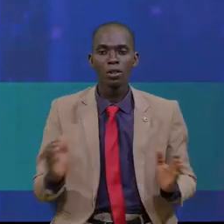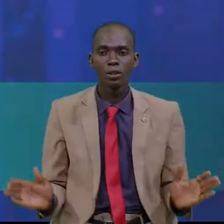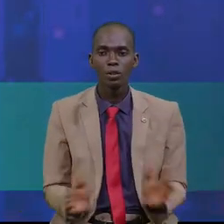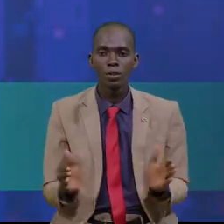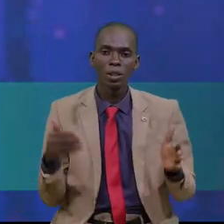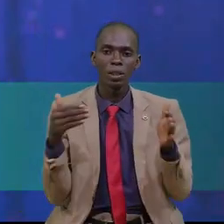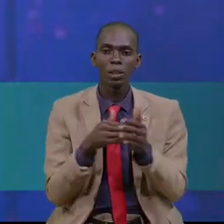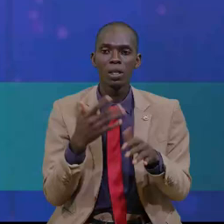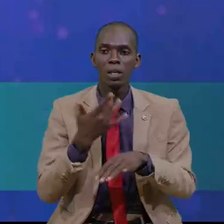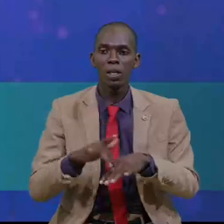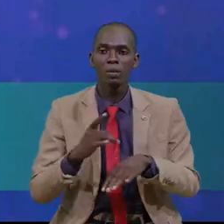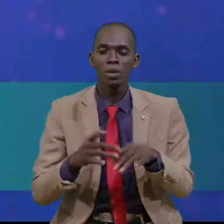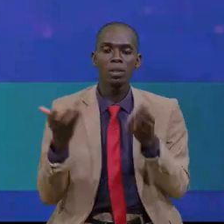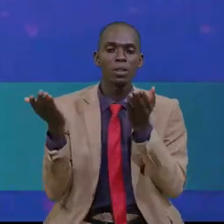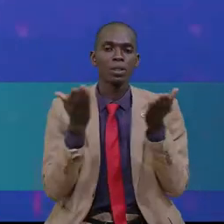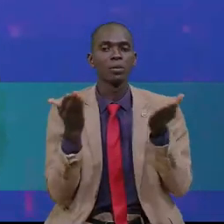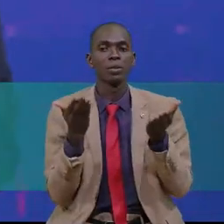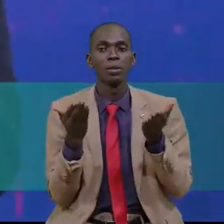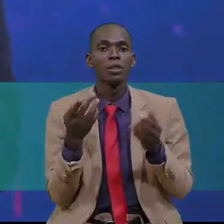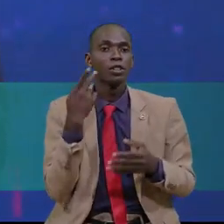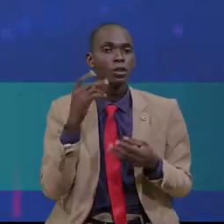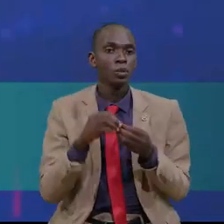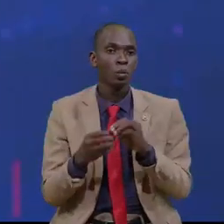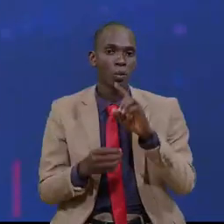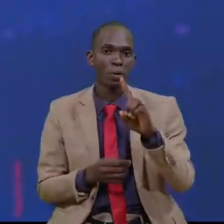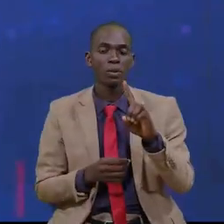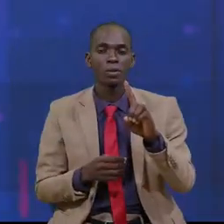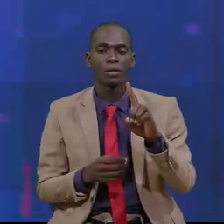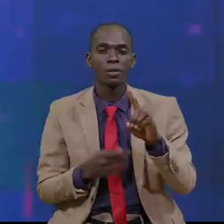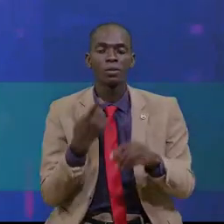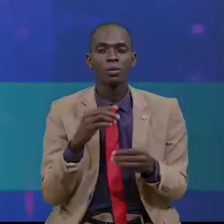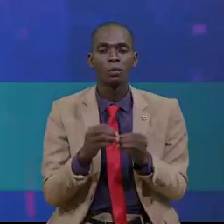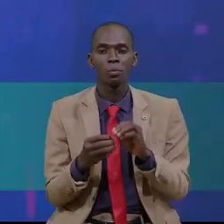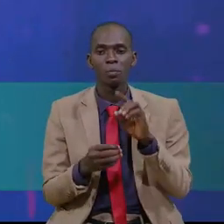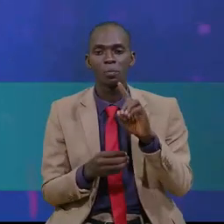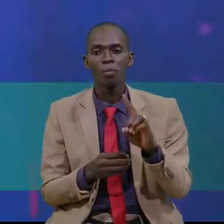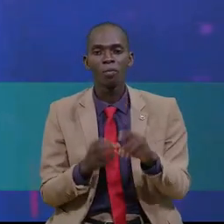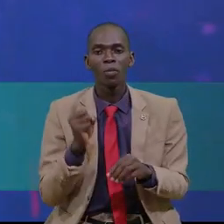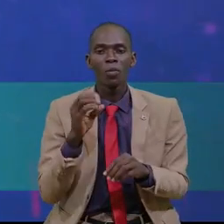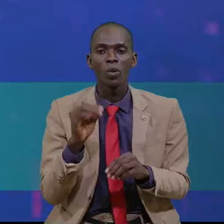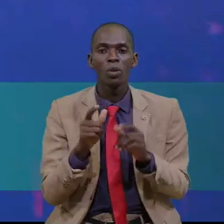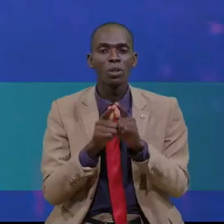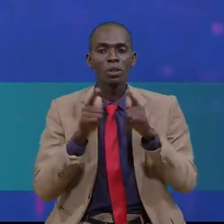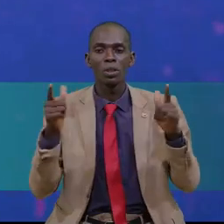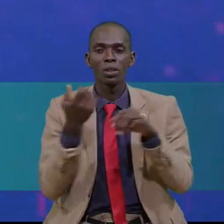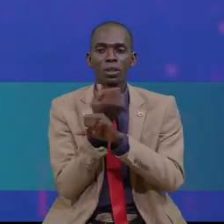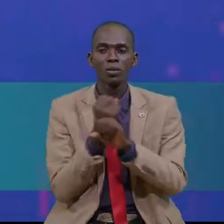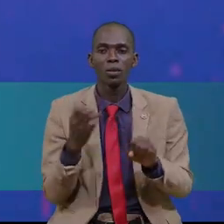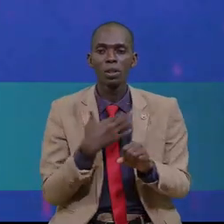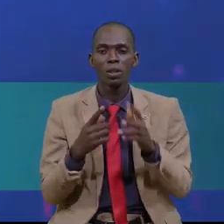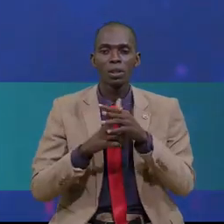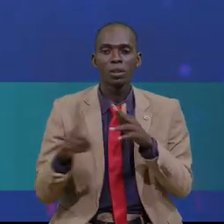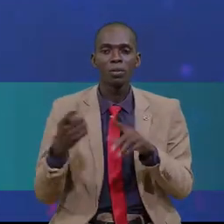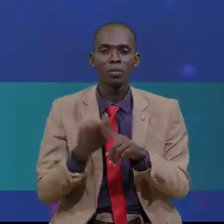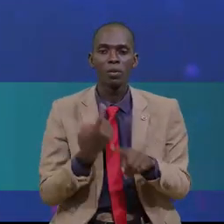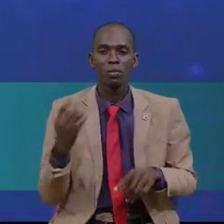le service vide. Premier élément dans le deuxième point, un si grand salut